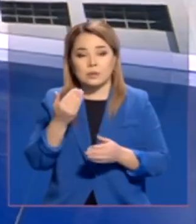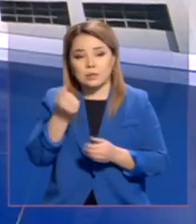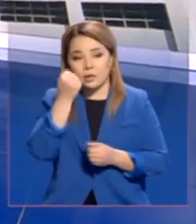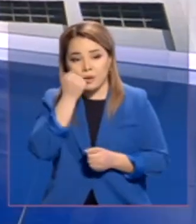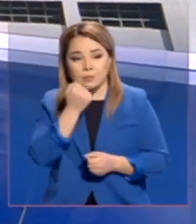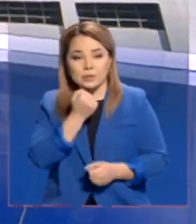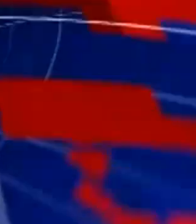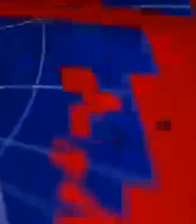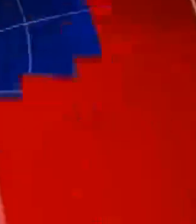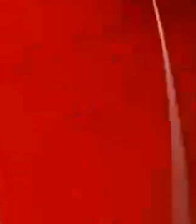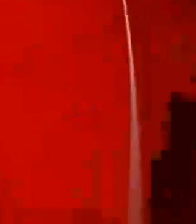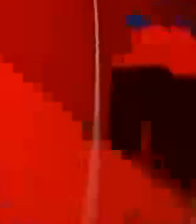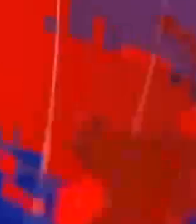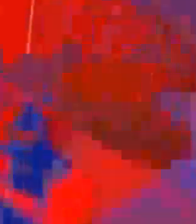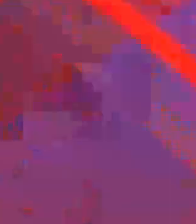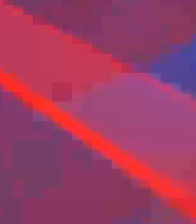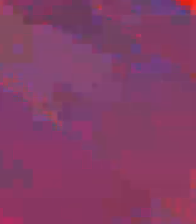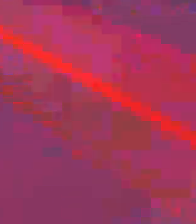Рахмет.